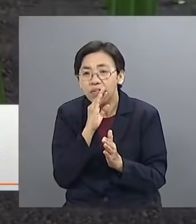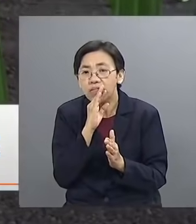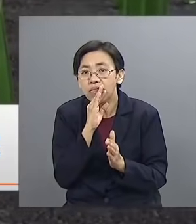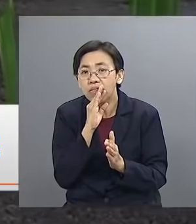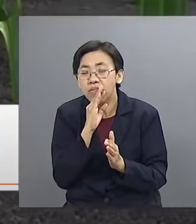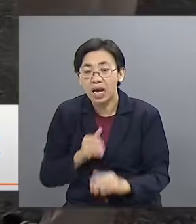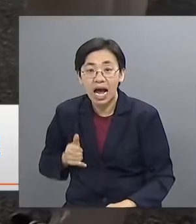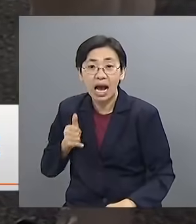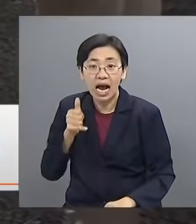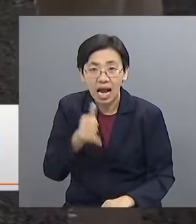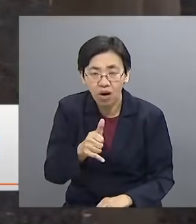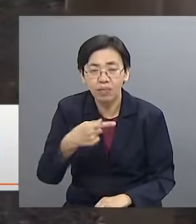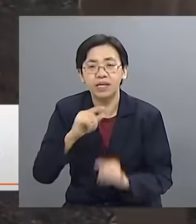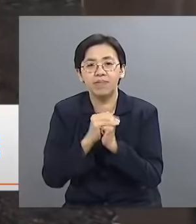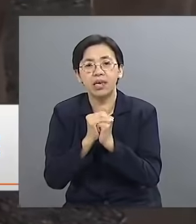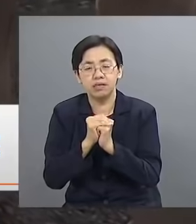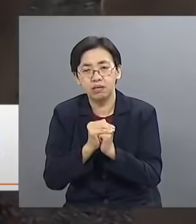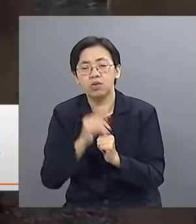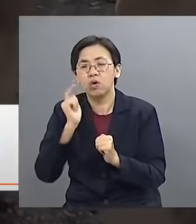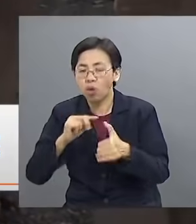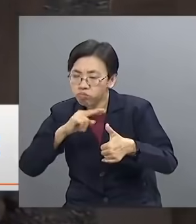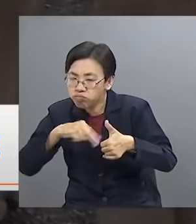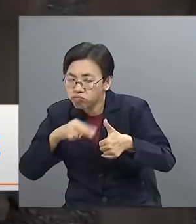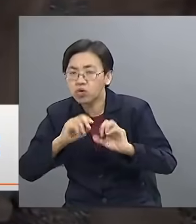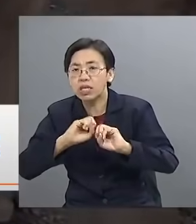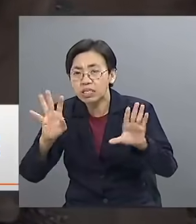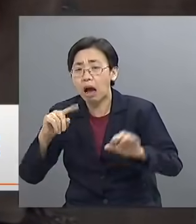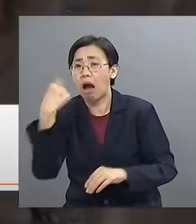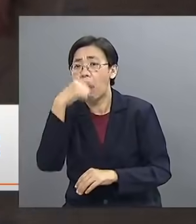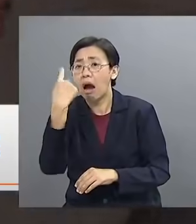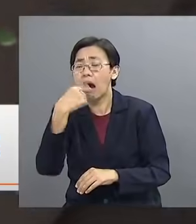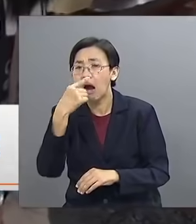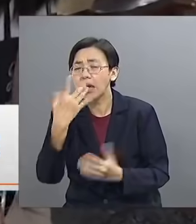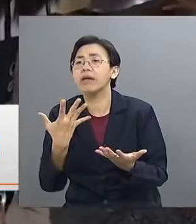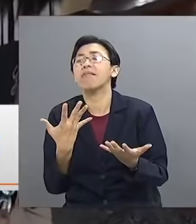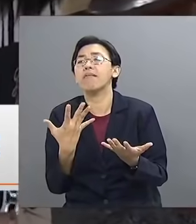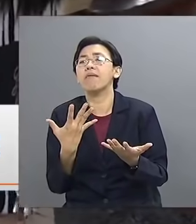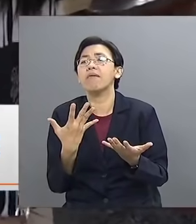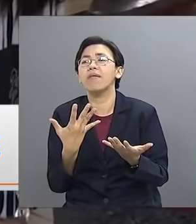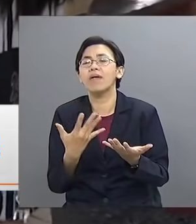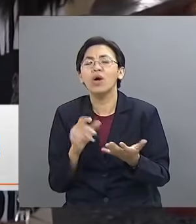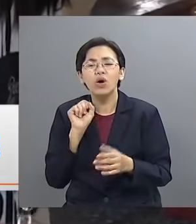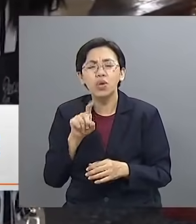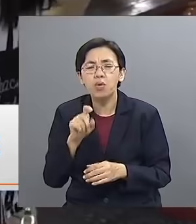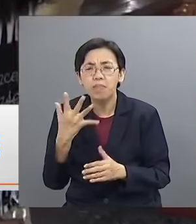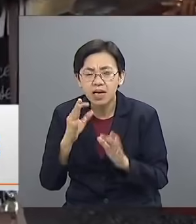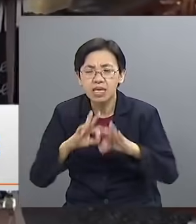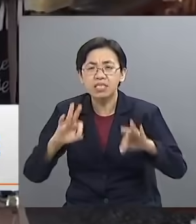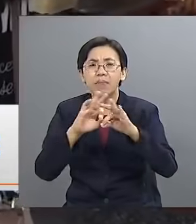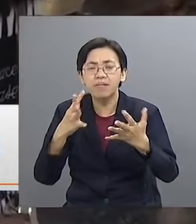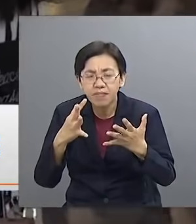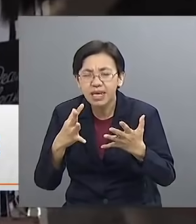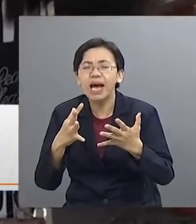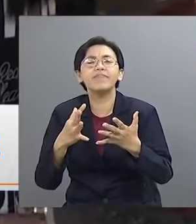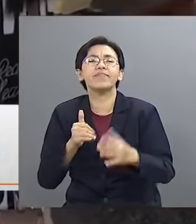บุรีก็ขอความร่วมมือกันแล้วค่ะว่าใครงดเดินทางได้ก็ให้งดนะแต่ว่ายกเว้นการขนส่งสินค้าส่วนประ